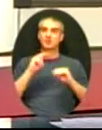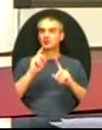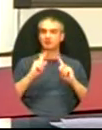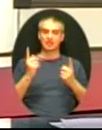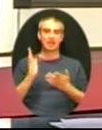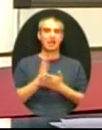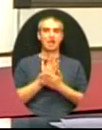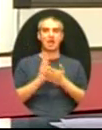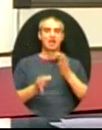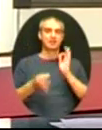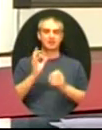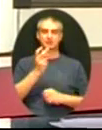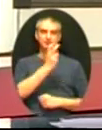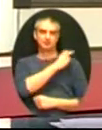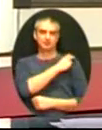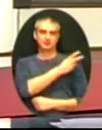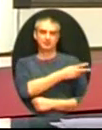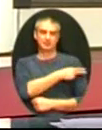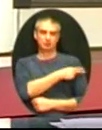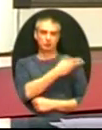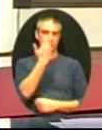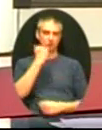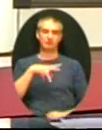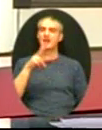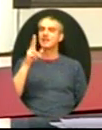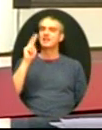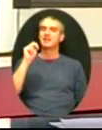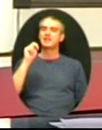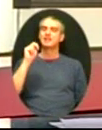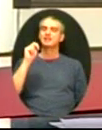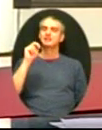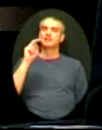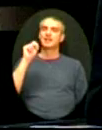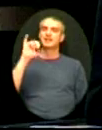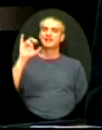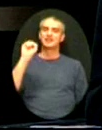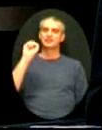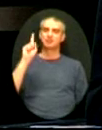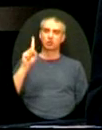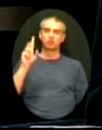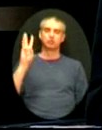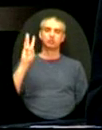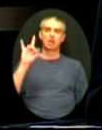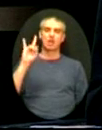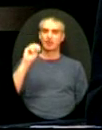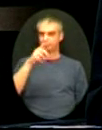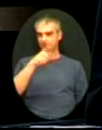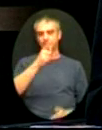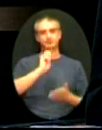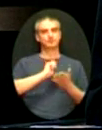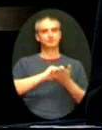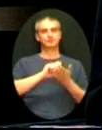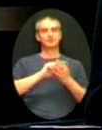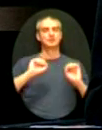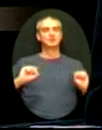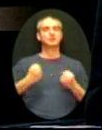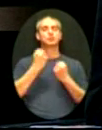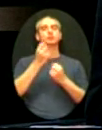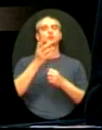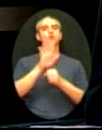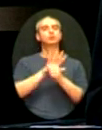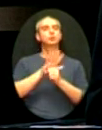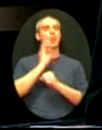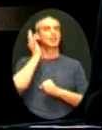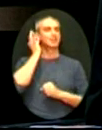הכרעת הדין במשפטו של ניצב בדימוס ניסו שחם. אנחנו עם עורכת הדין מרים זלקין, מקדמת מדיניות וחקיקה בשדולת האנשים. שלום